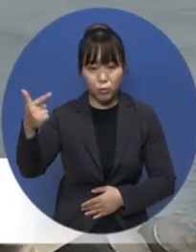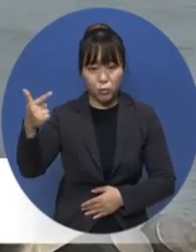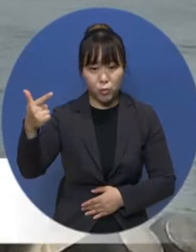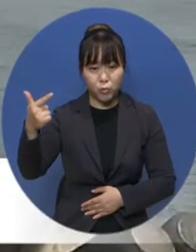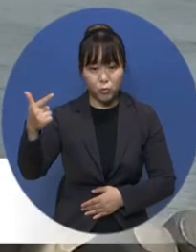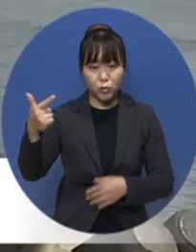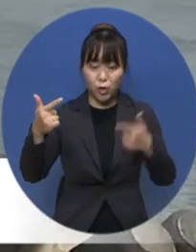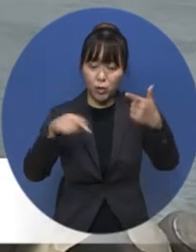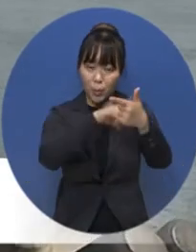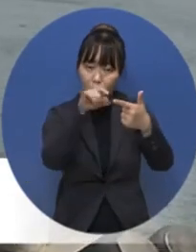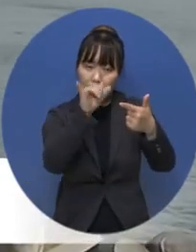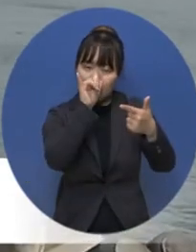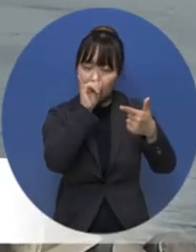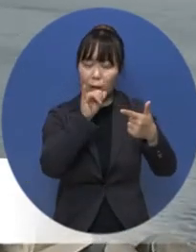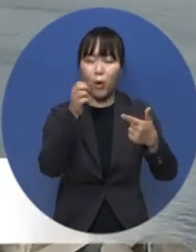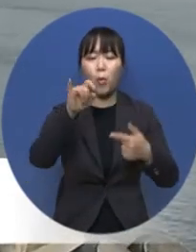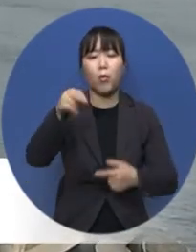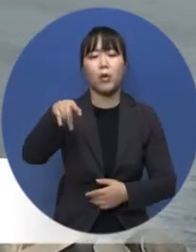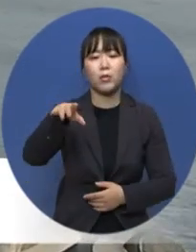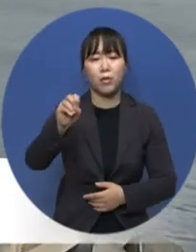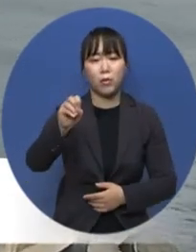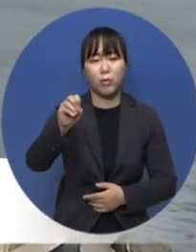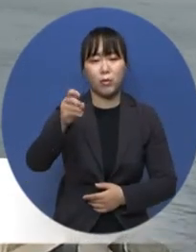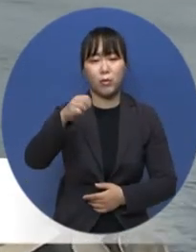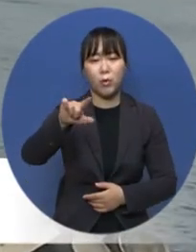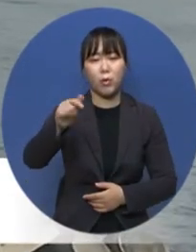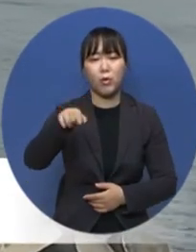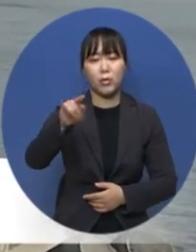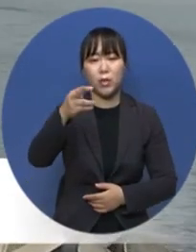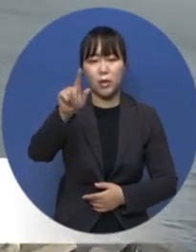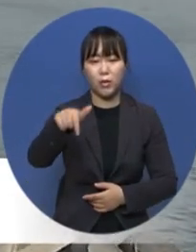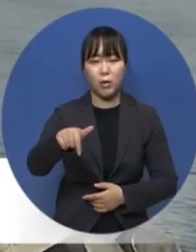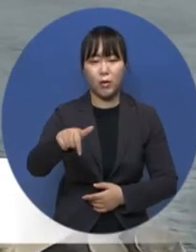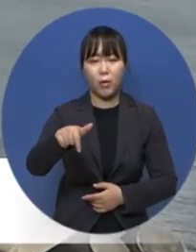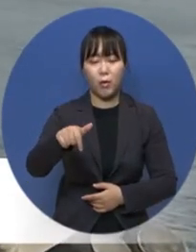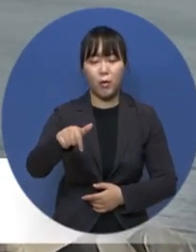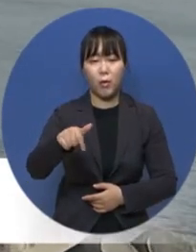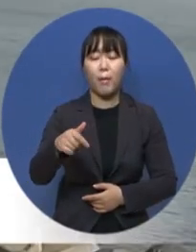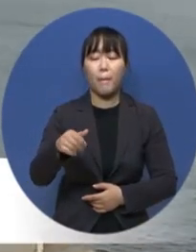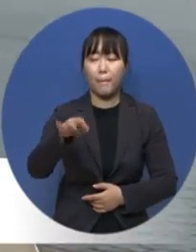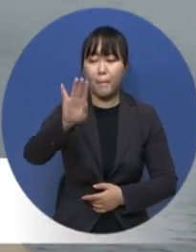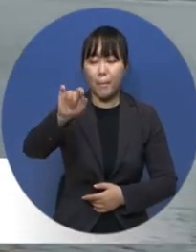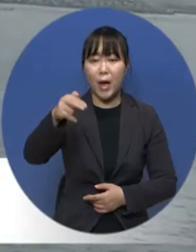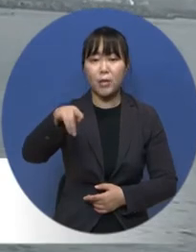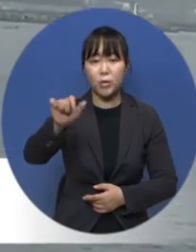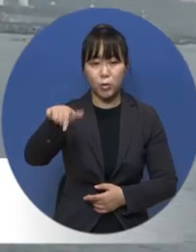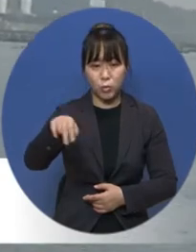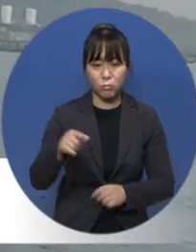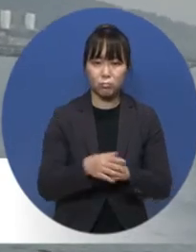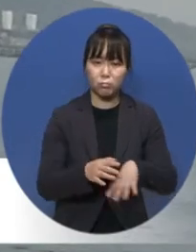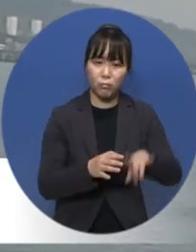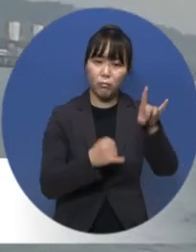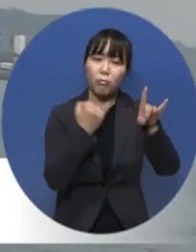6호기가 있는 월성 원자력 발전소입니다. 처음에는 좋았는데